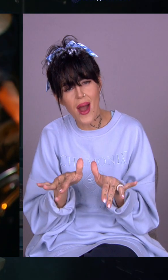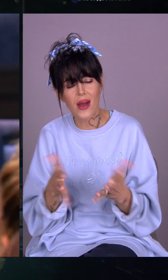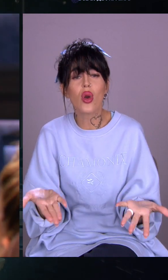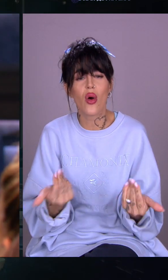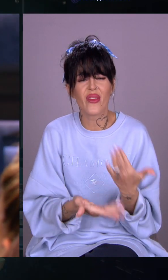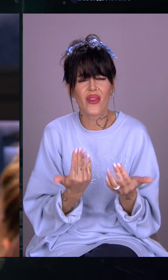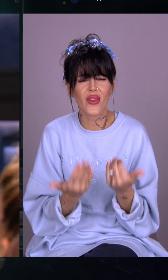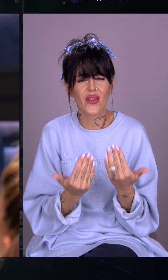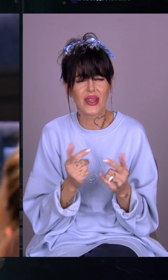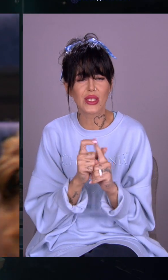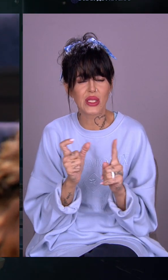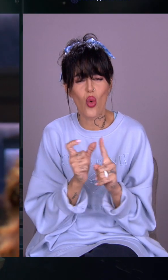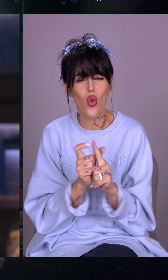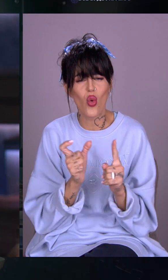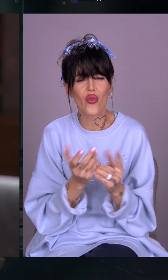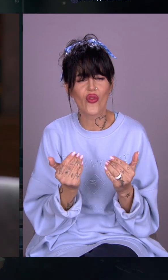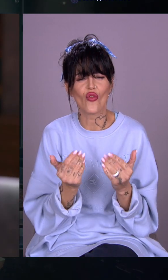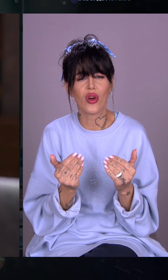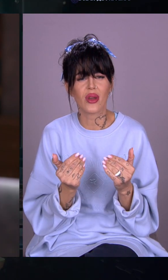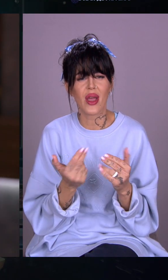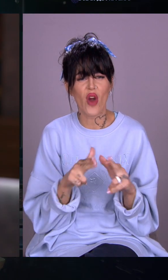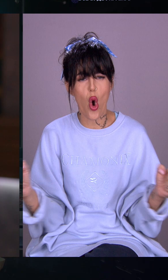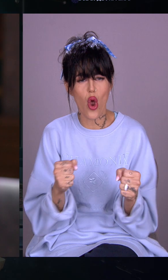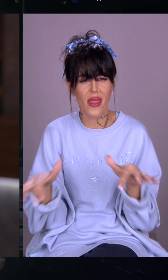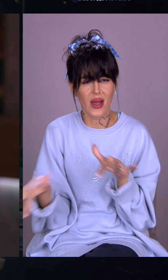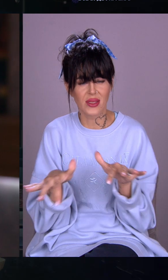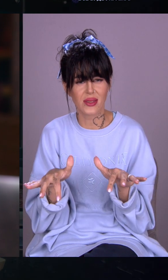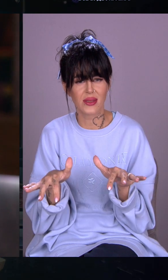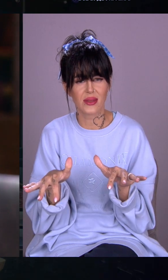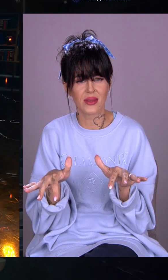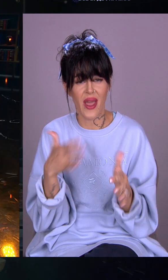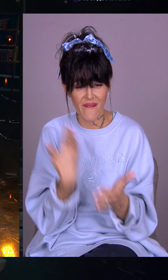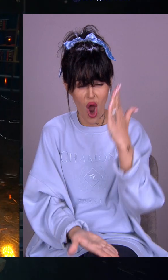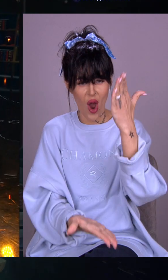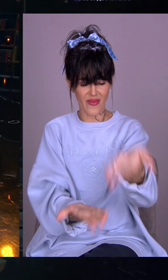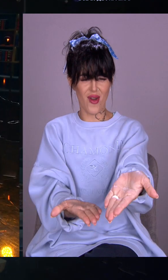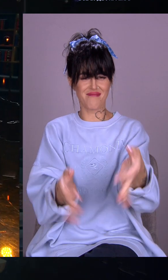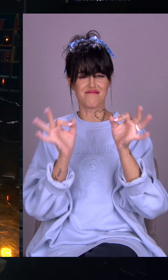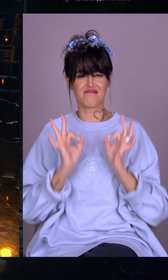драглі? Драники, драники. А, драглі, це холодець, Абсолютно правильно!